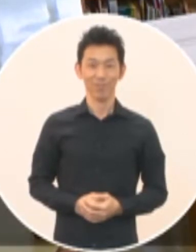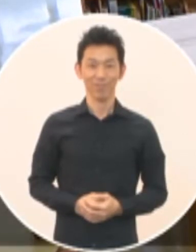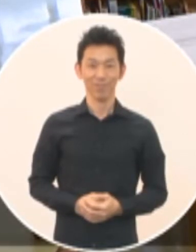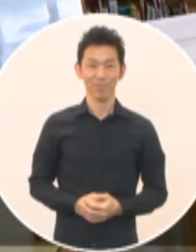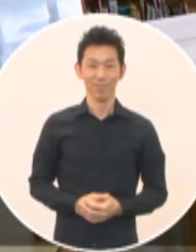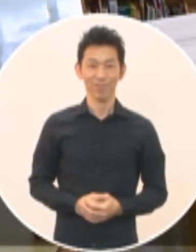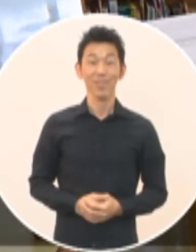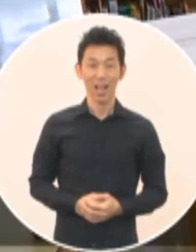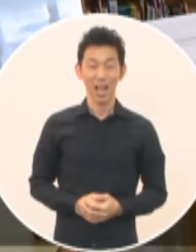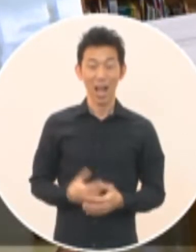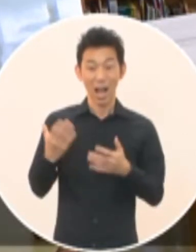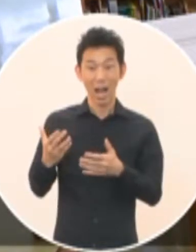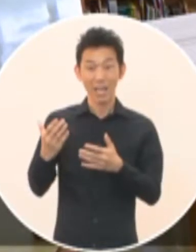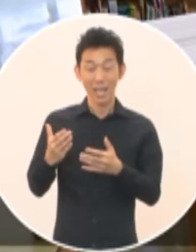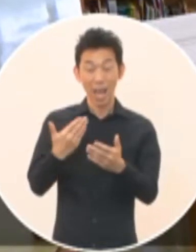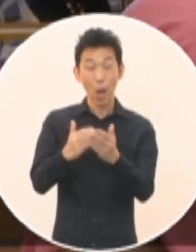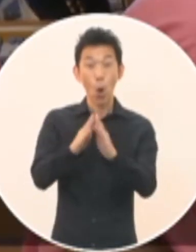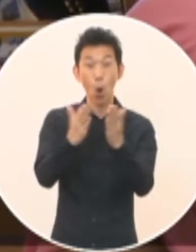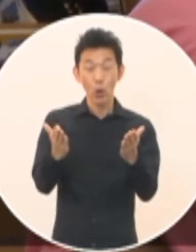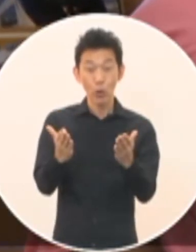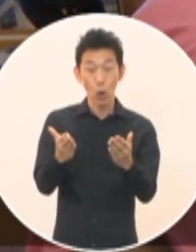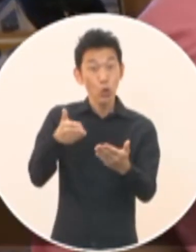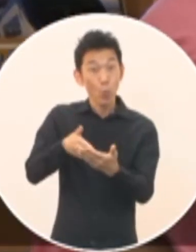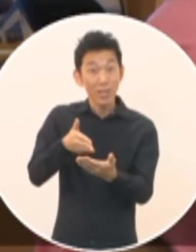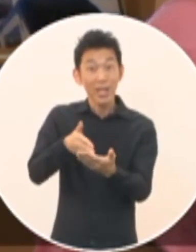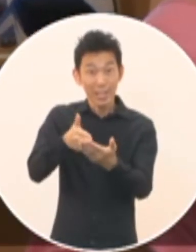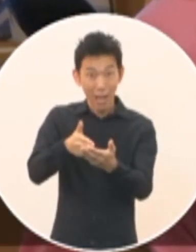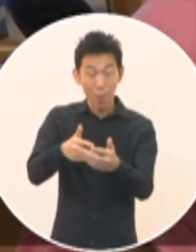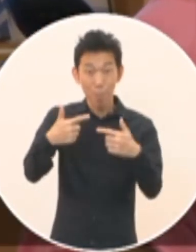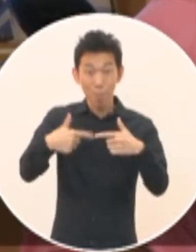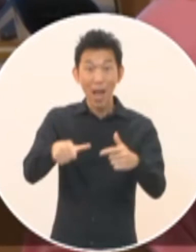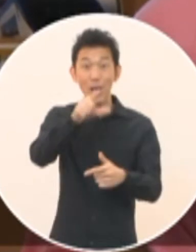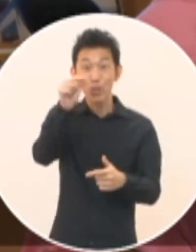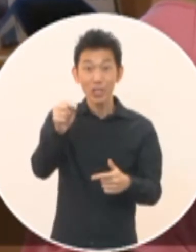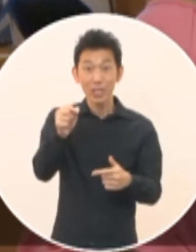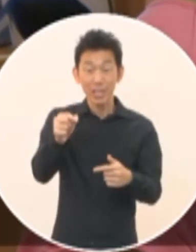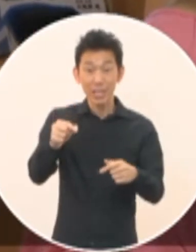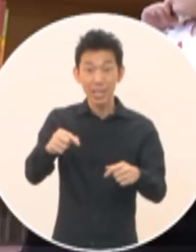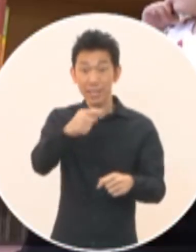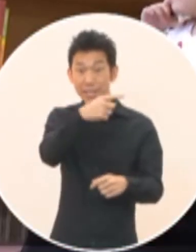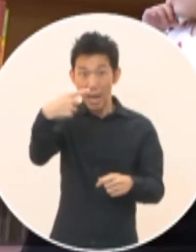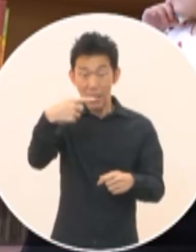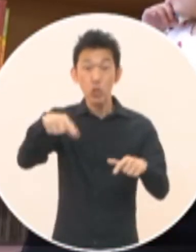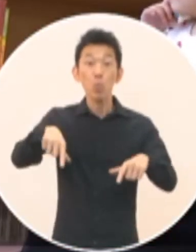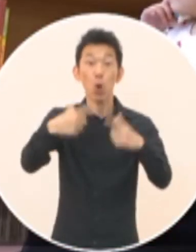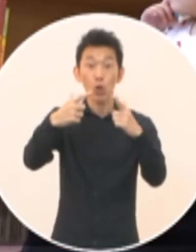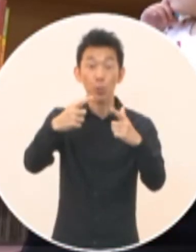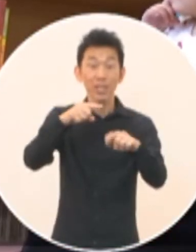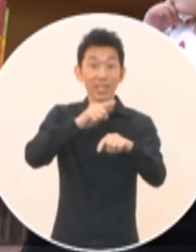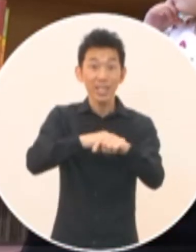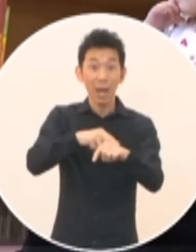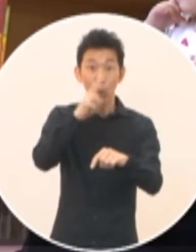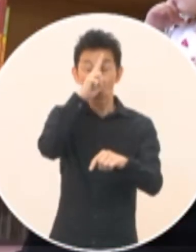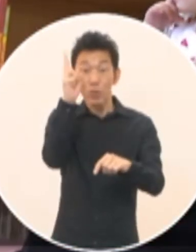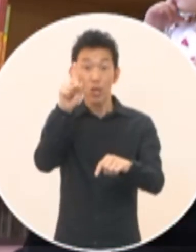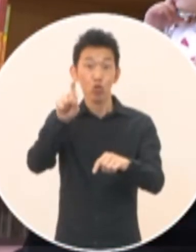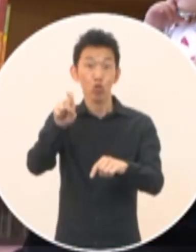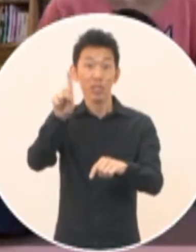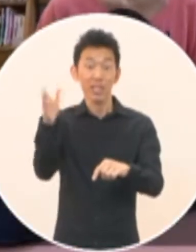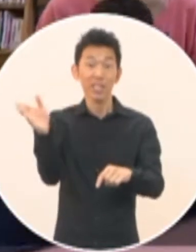赤ちゃん絵本の読み聞かせは毎月第1木曜日の午前11時から行っています